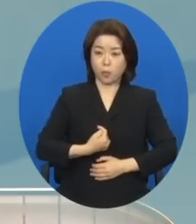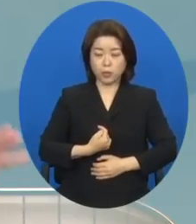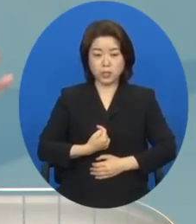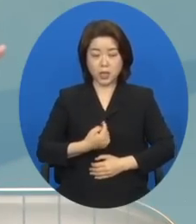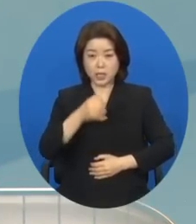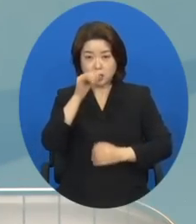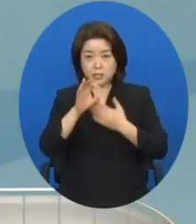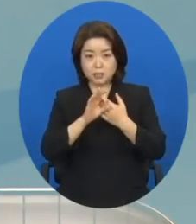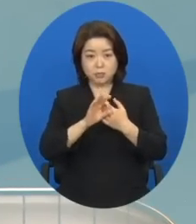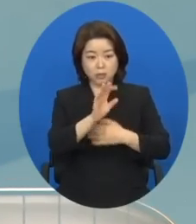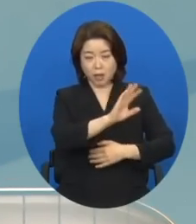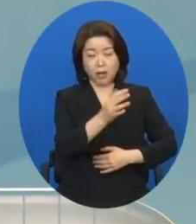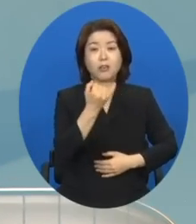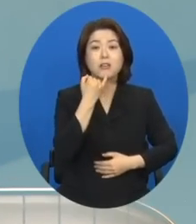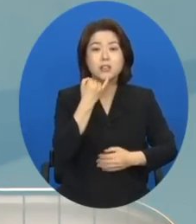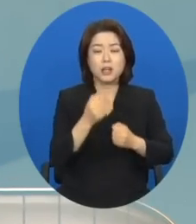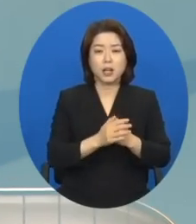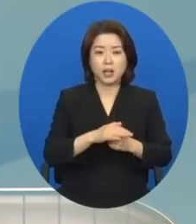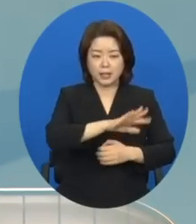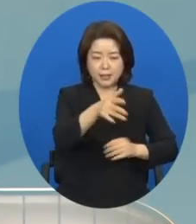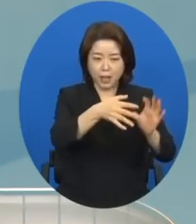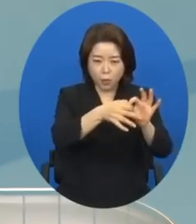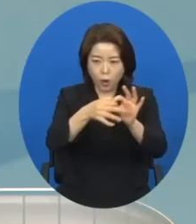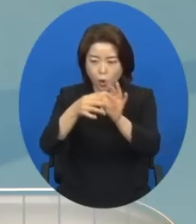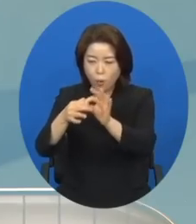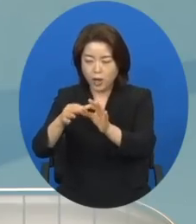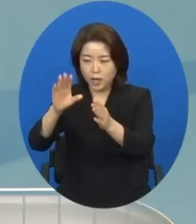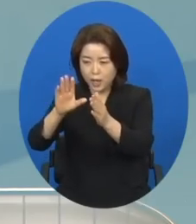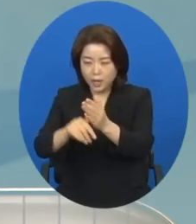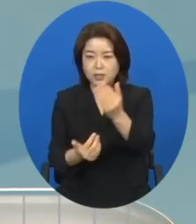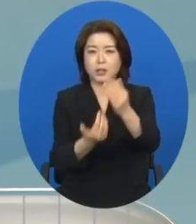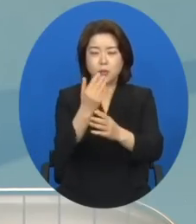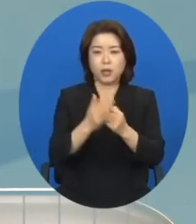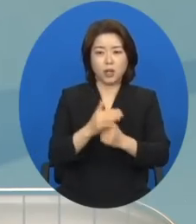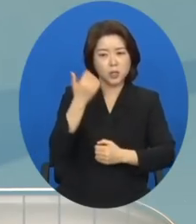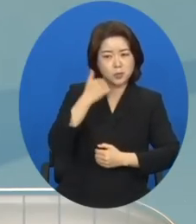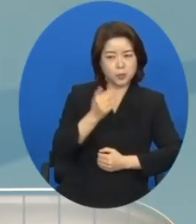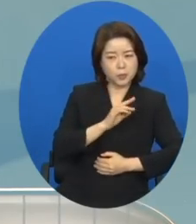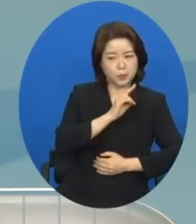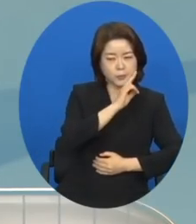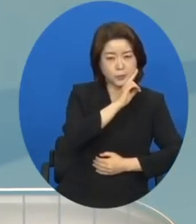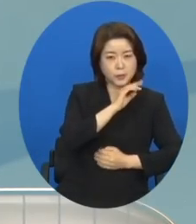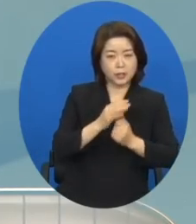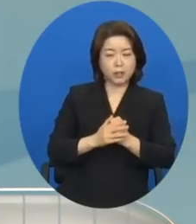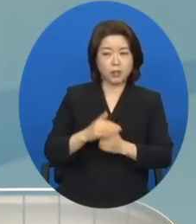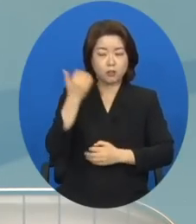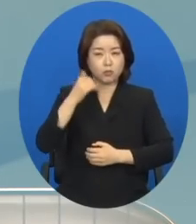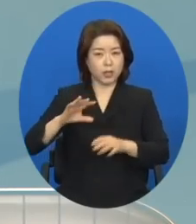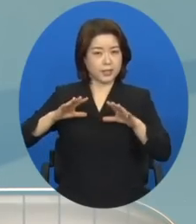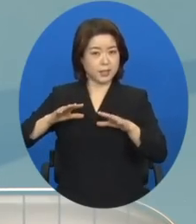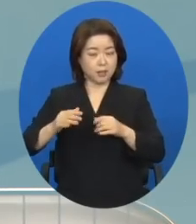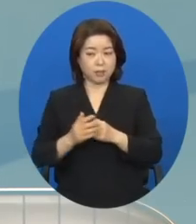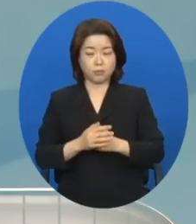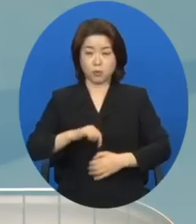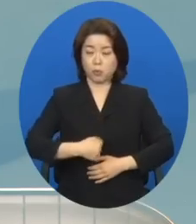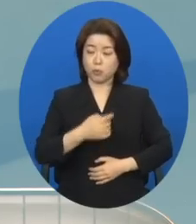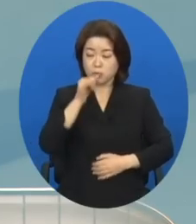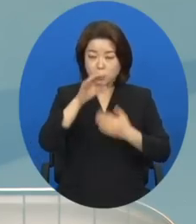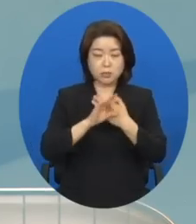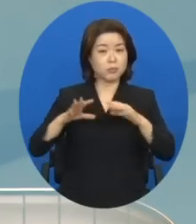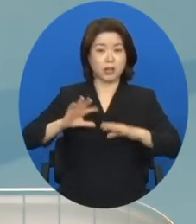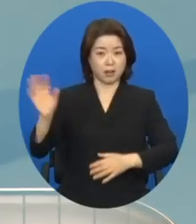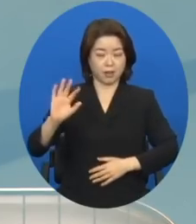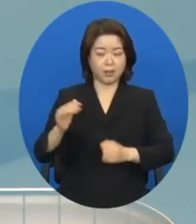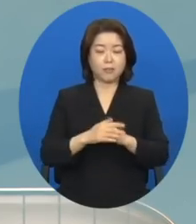거예요. 다 관계 속에서 벌어진 죄입니다. 누구를 시기하는 거, 누구에게 자랑하는 거. 혼자 있으면 뭘 자랑하겠습니까?